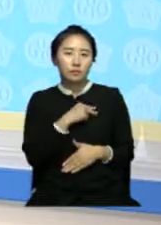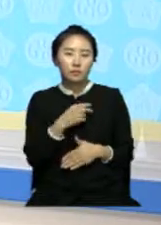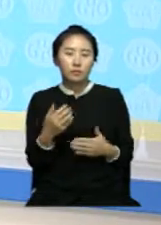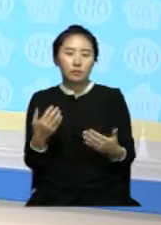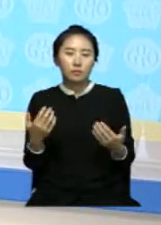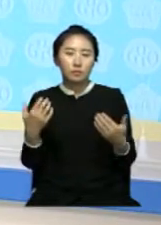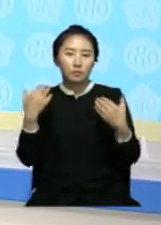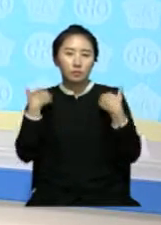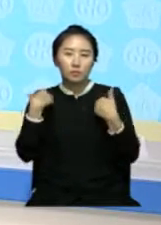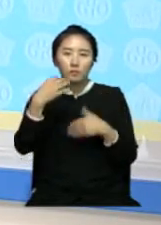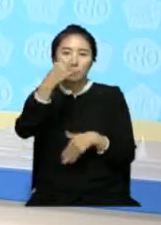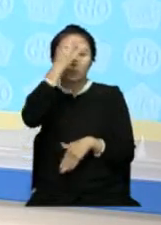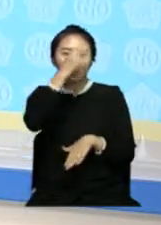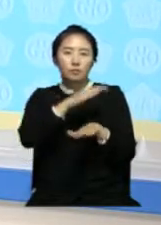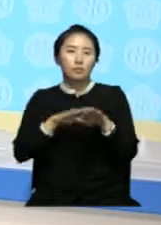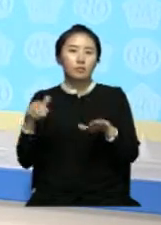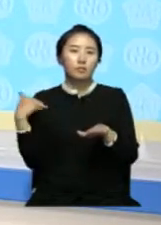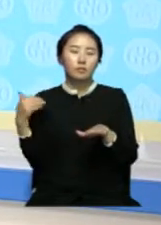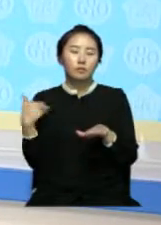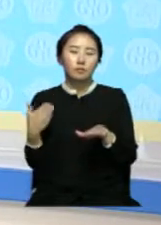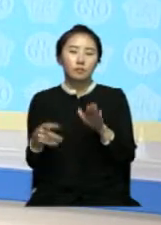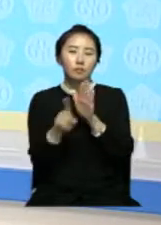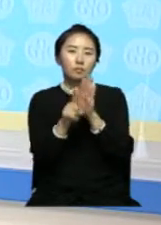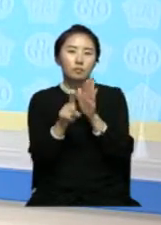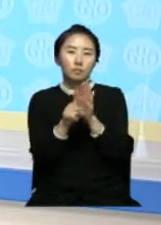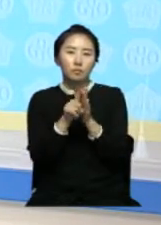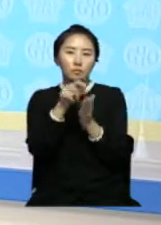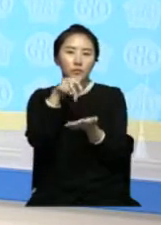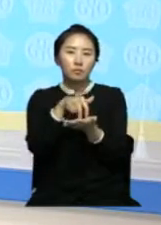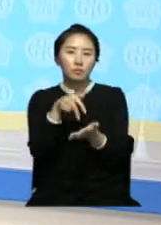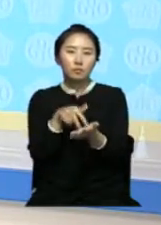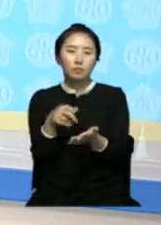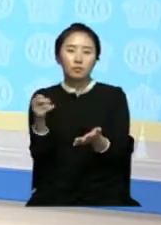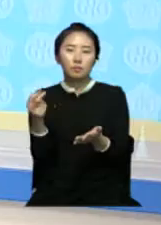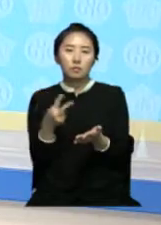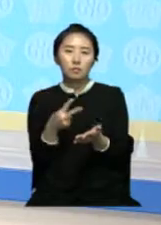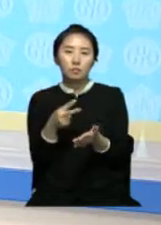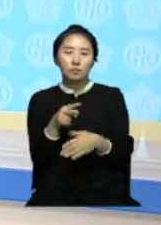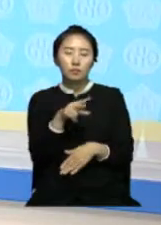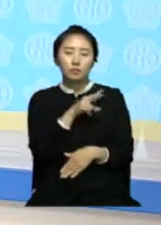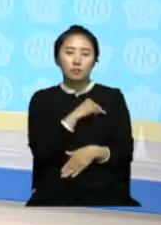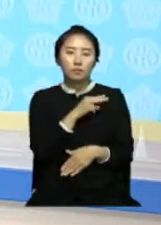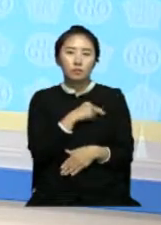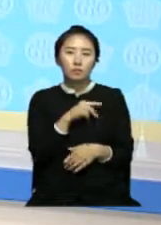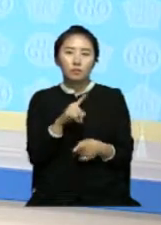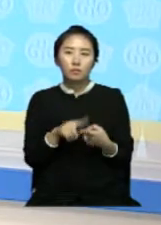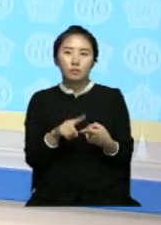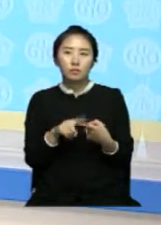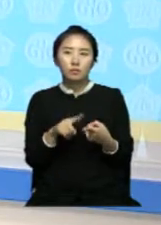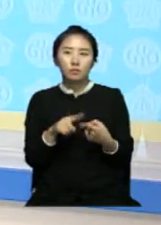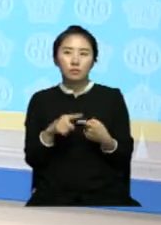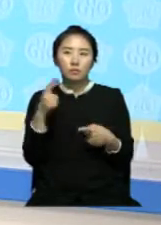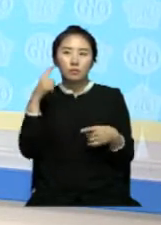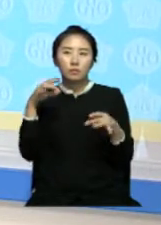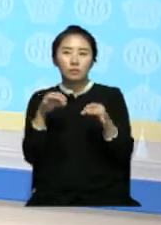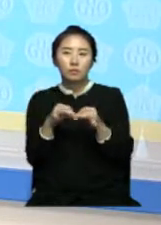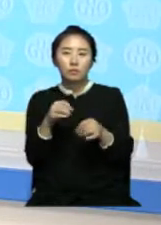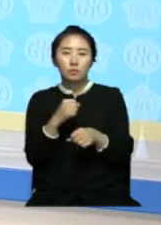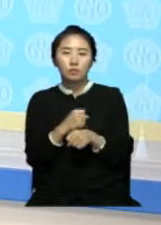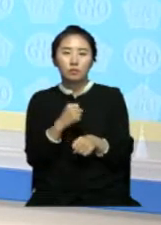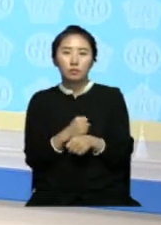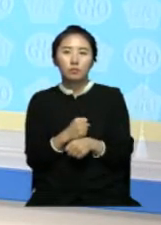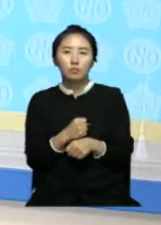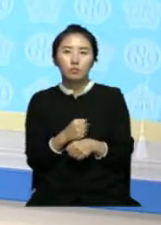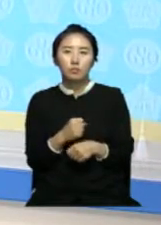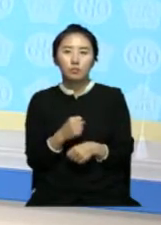잘 모르는 것 때문에 우리가 홍보차 하는 것 같고요. 그리고 또 의회에서 민주적이고 합리적인 의사결정하는 것도